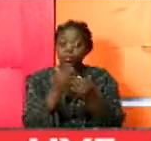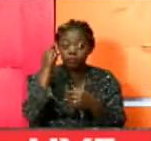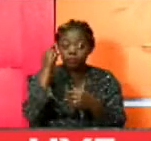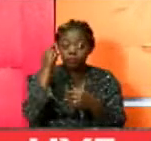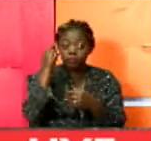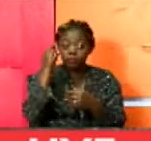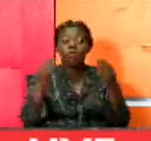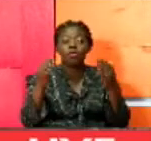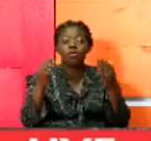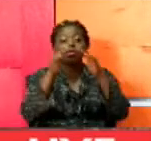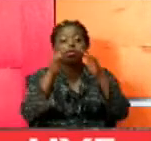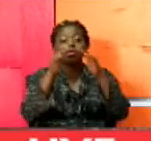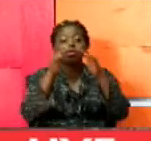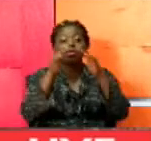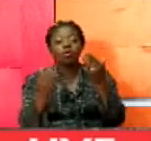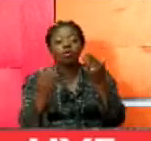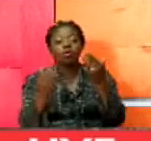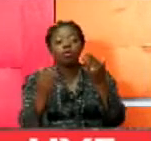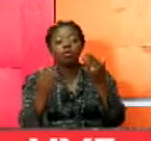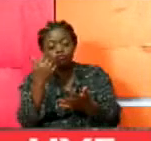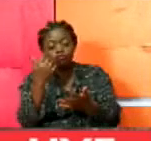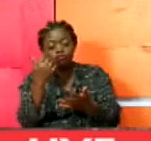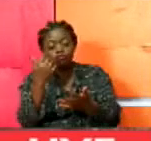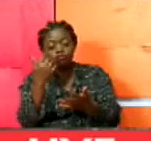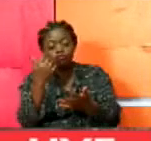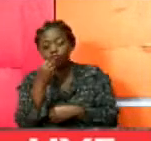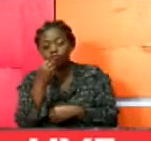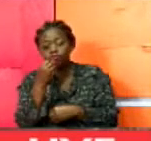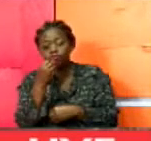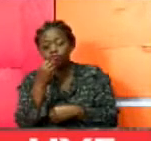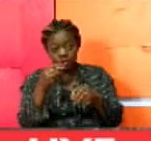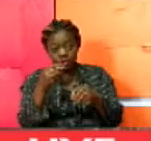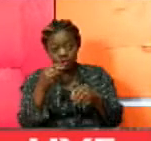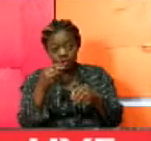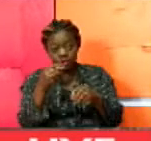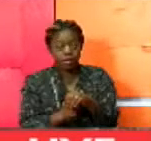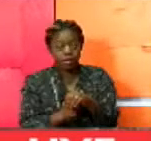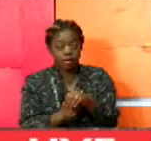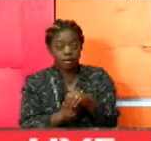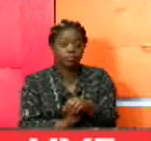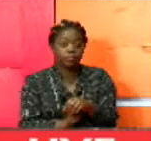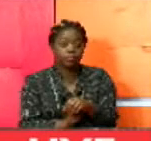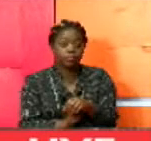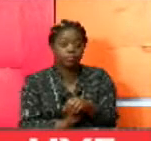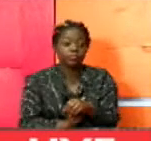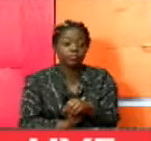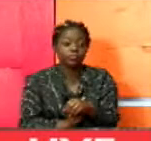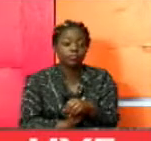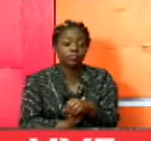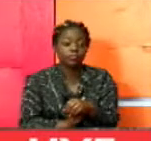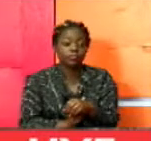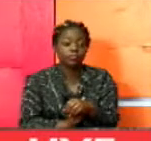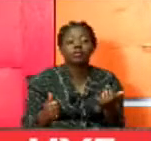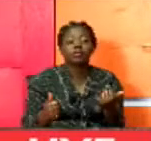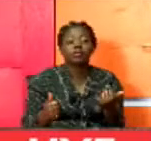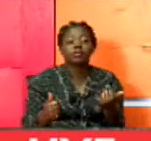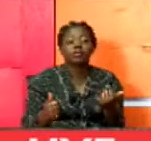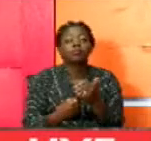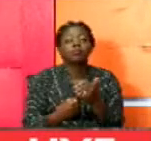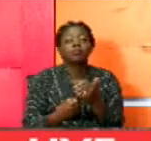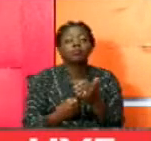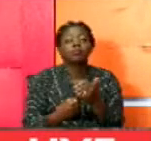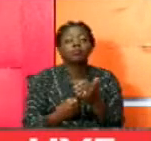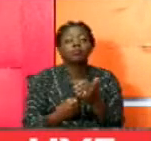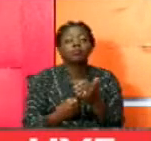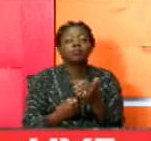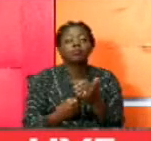ebyokulya okubiteekateeka naye ng'obikola mu budde. Okusomooza oba okukutukwata nnyo oluusi